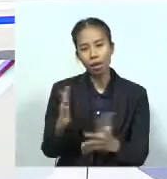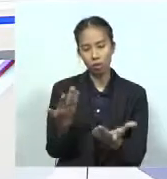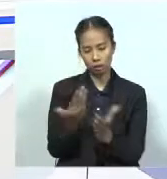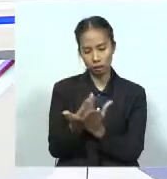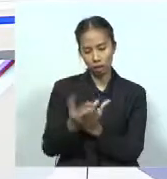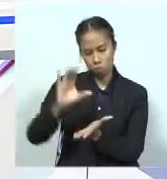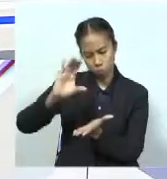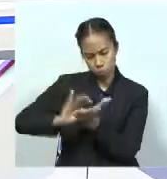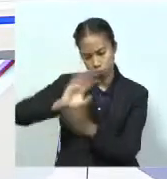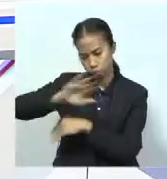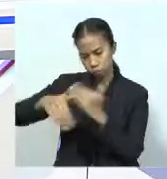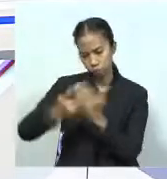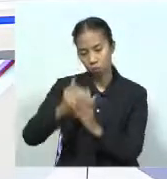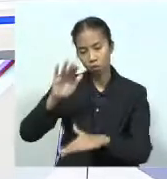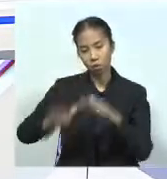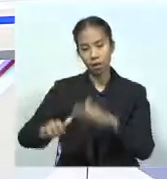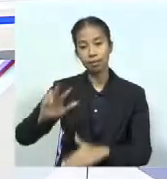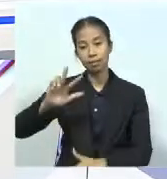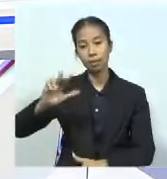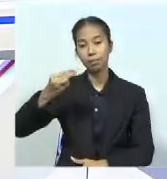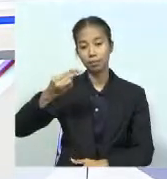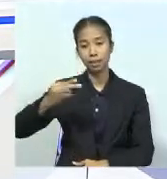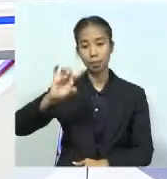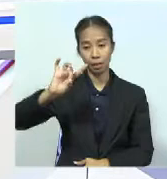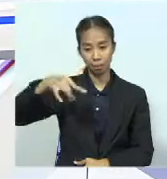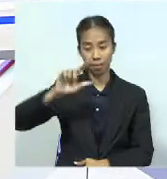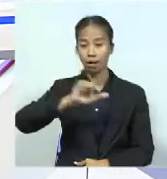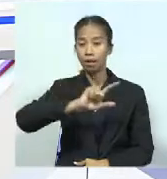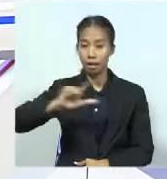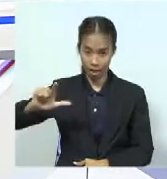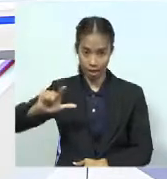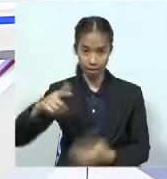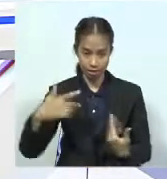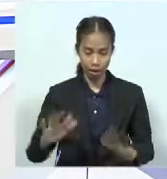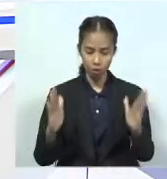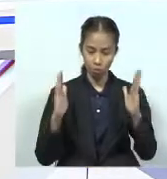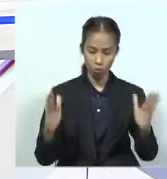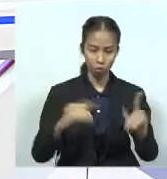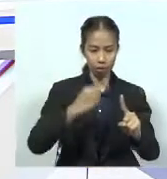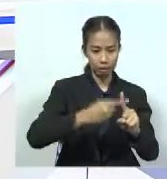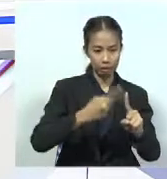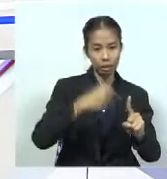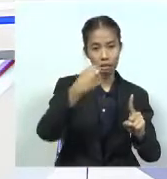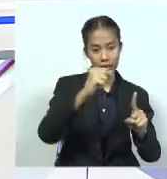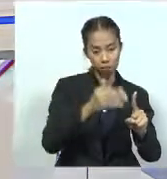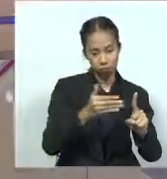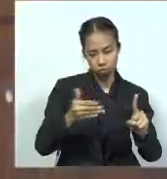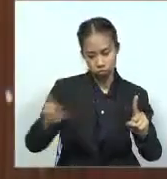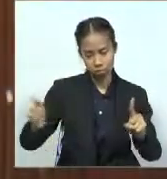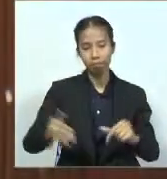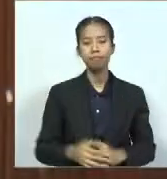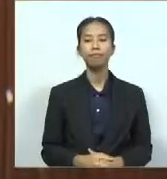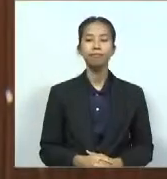งบประมาณที่ใช้เนี่ยกว่า 38,000 ล้านบาทระยะเวลาที่ดำเนินการ10เดือนค่ะ